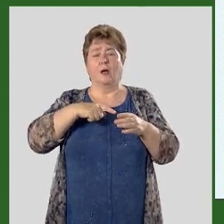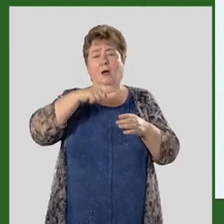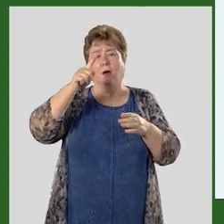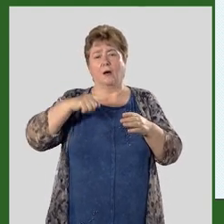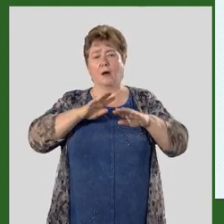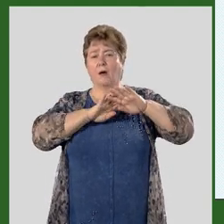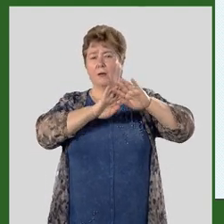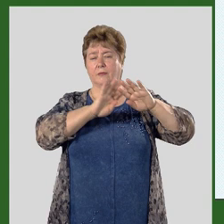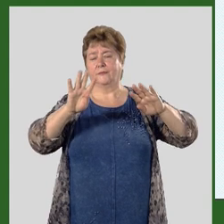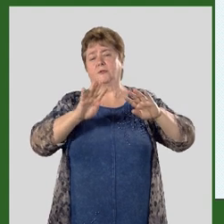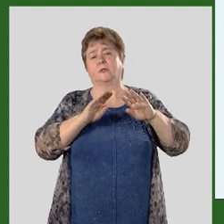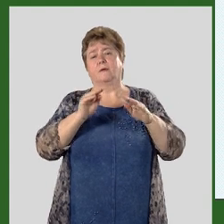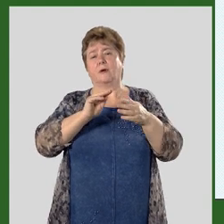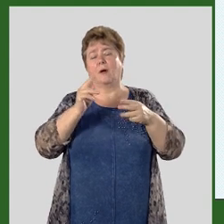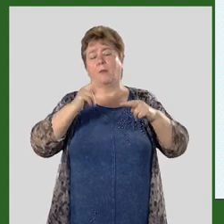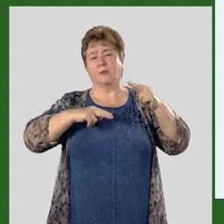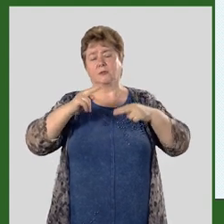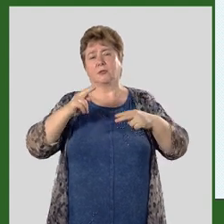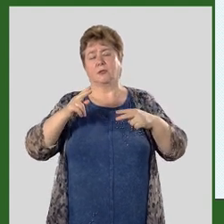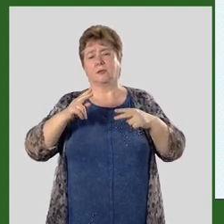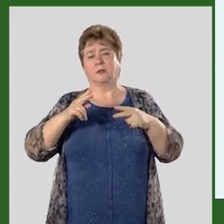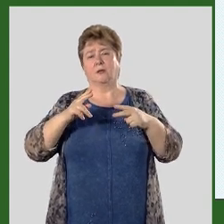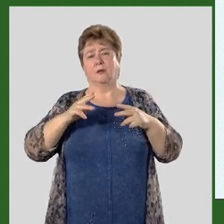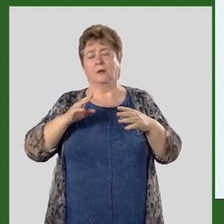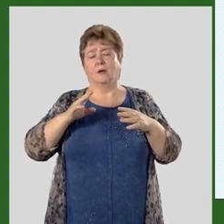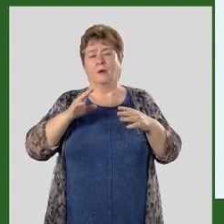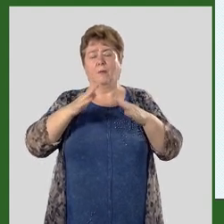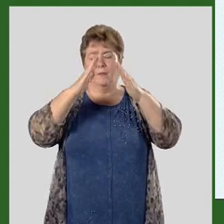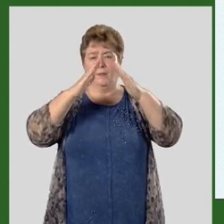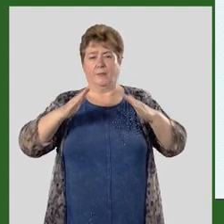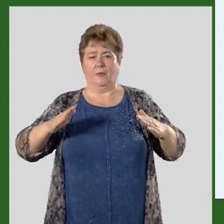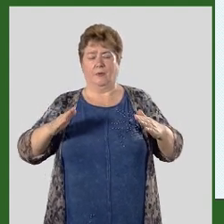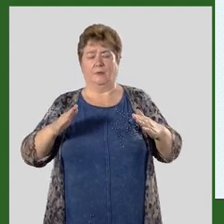графического способа построения возрастно-половой пирамиды.